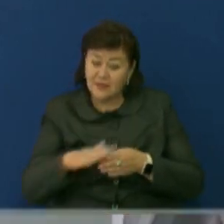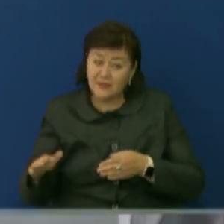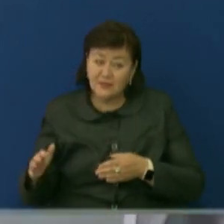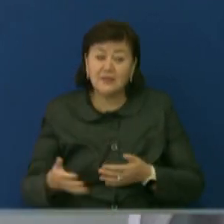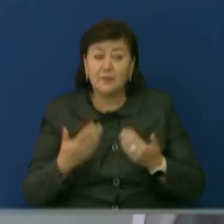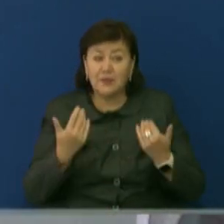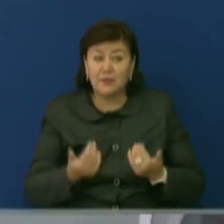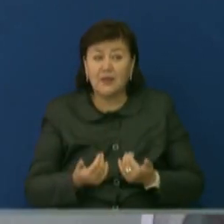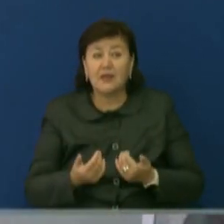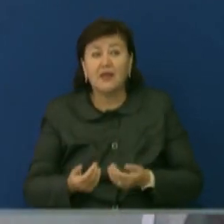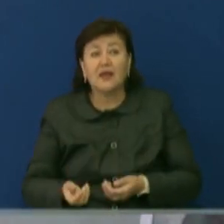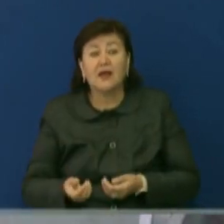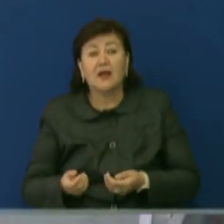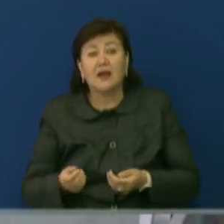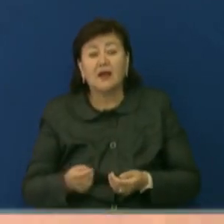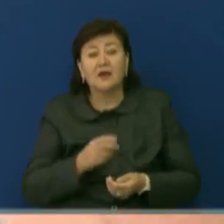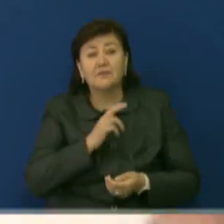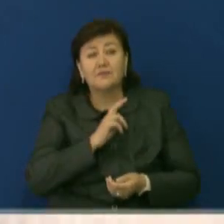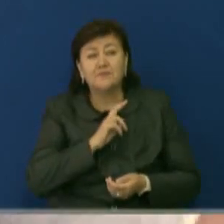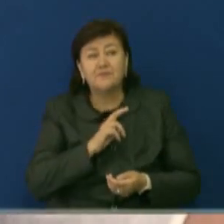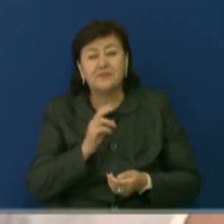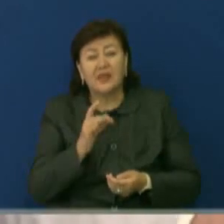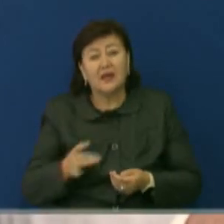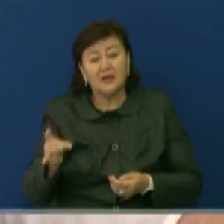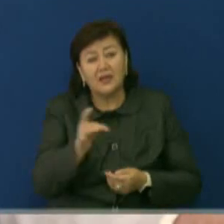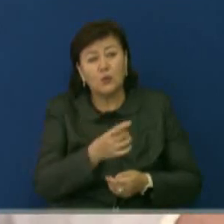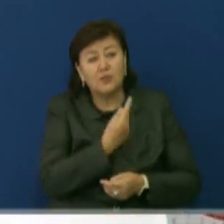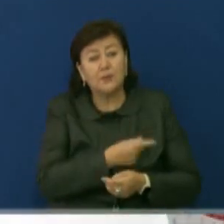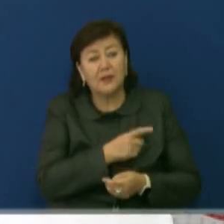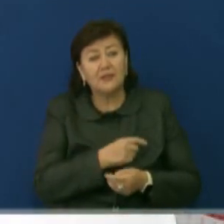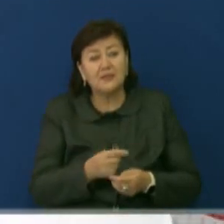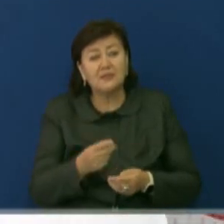осуществляет бесплатный подвоз работников с отдаленных хозяйств к поликлиникам.